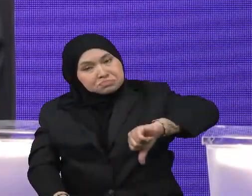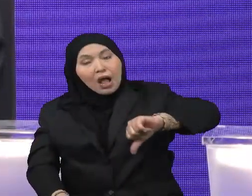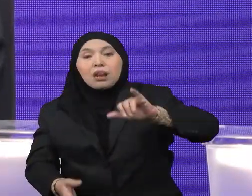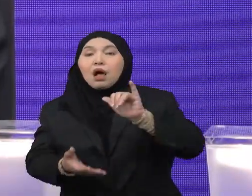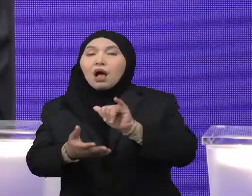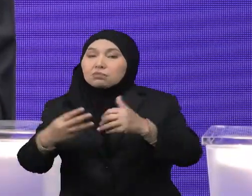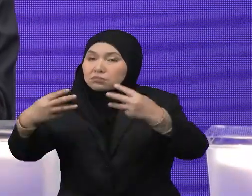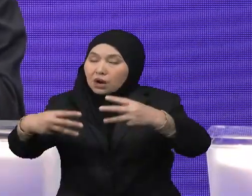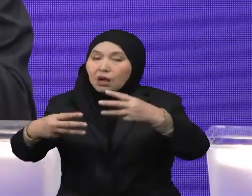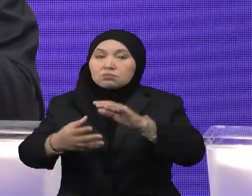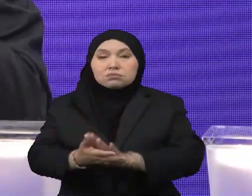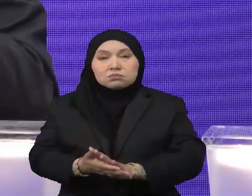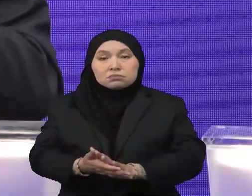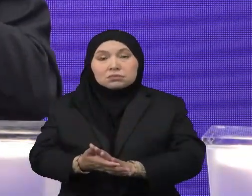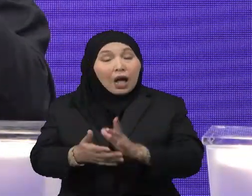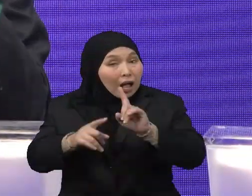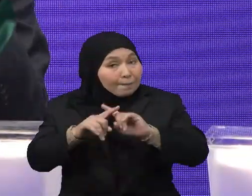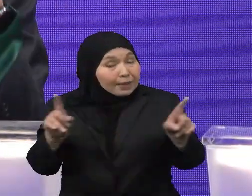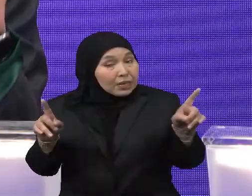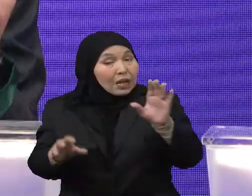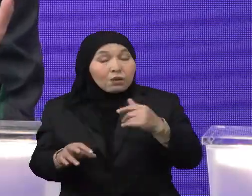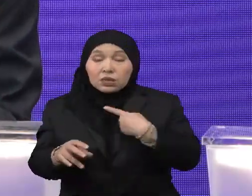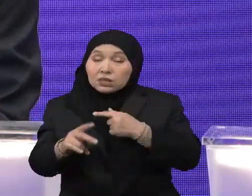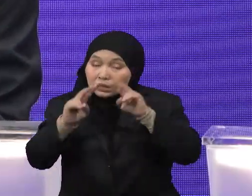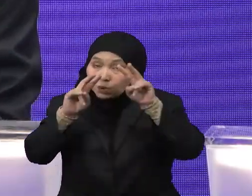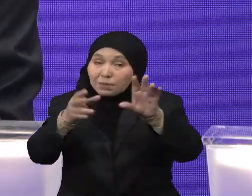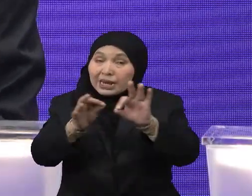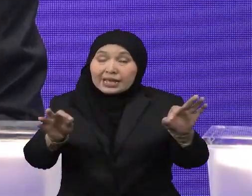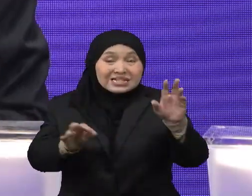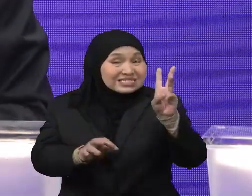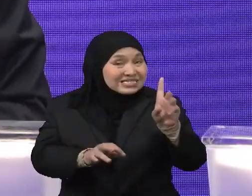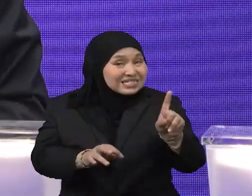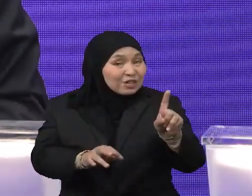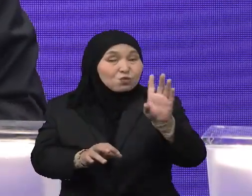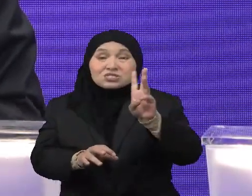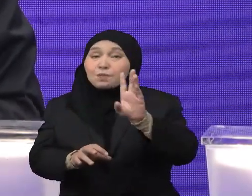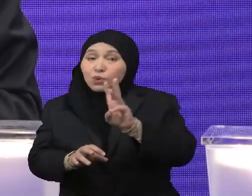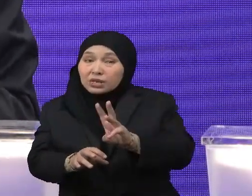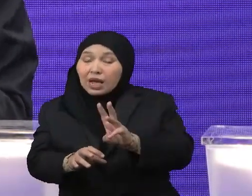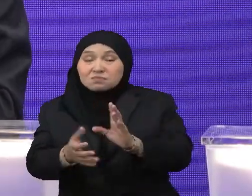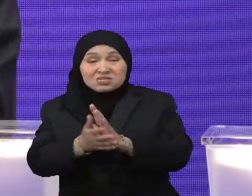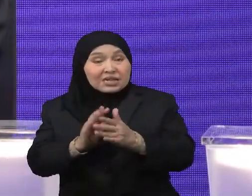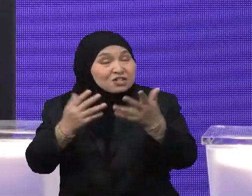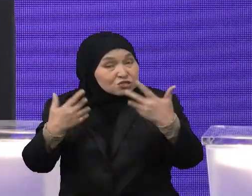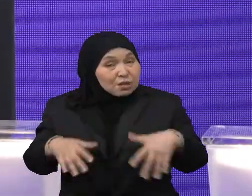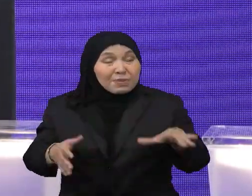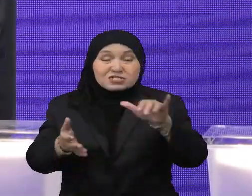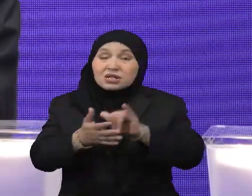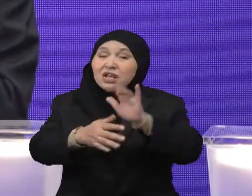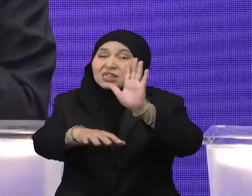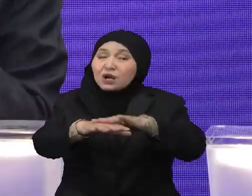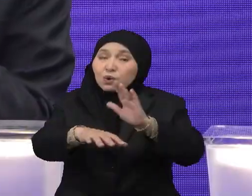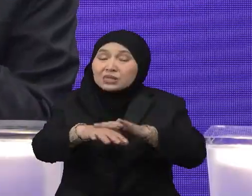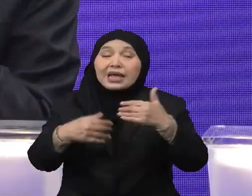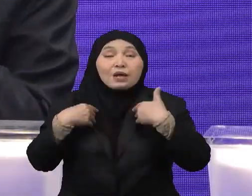kan tetapi kalau kita pergi pada ayat yang ke-166 maka selepas mana ditegur maka